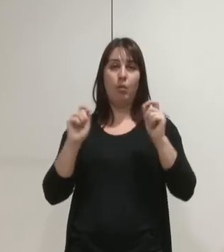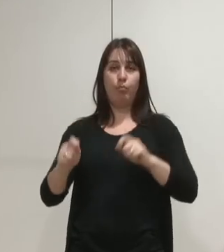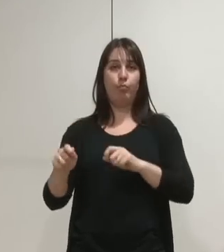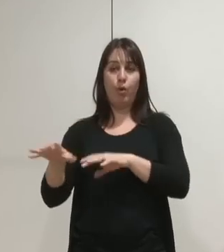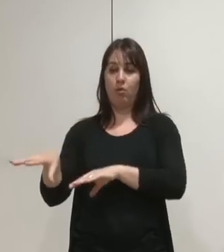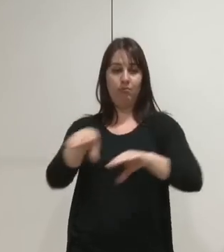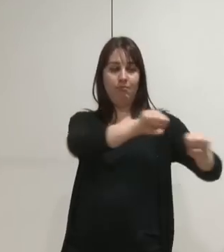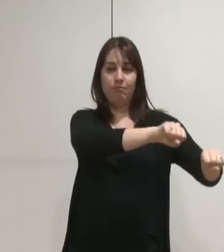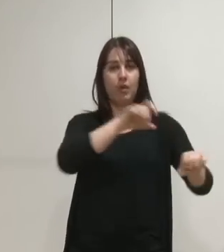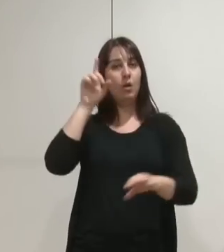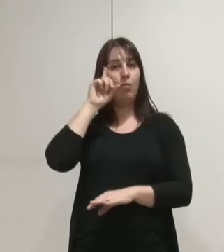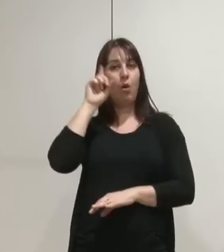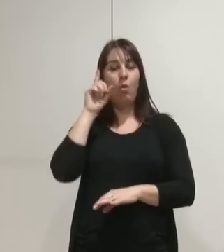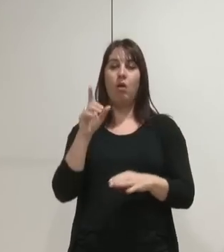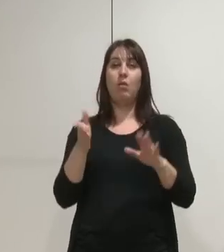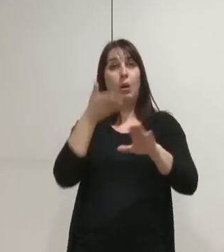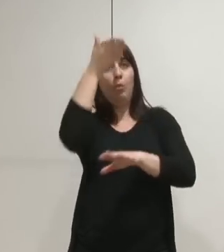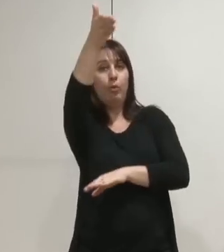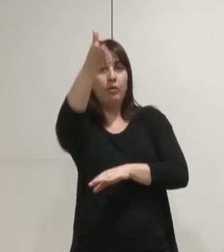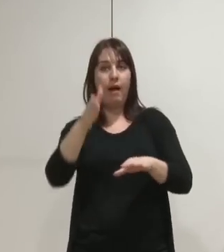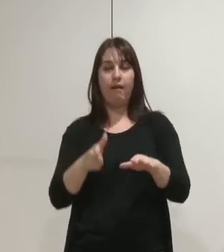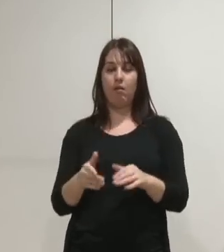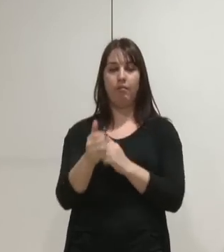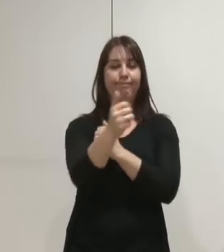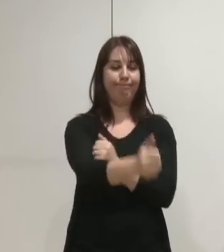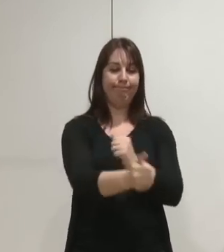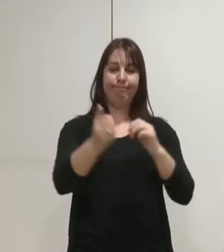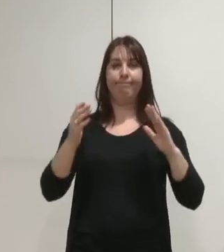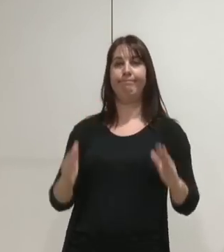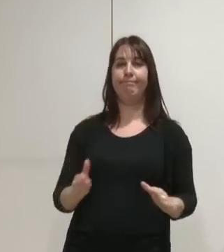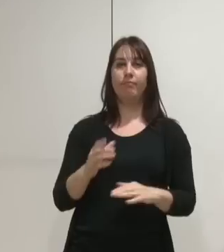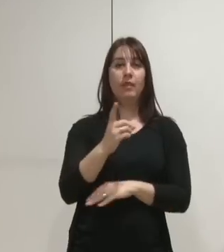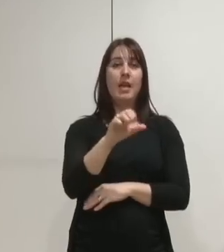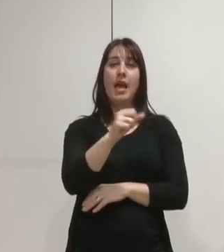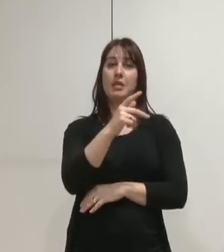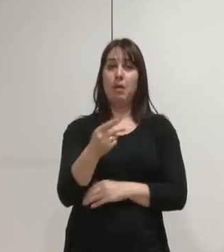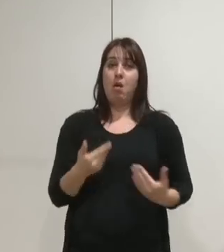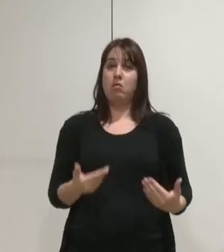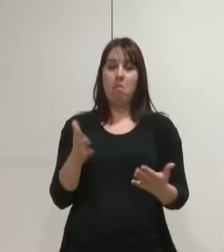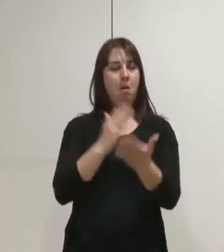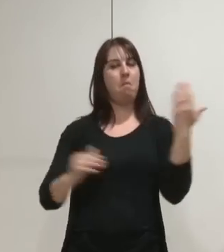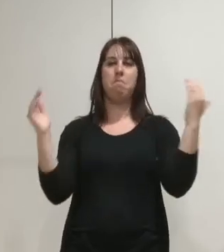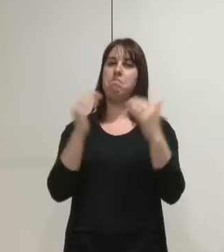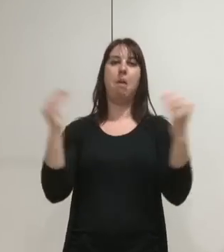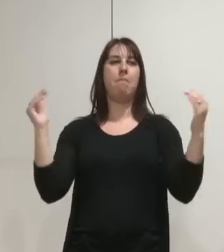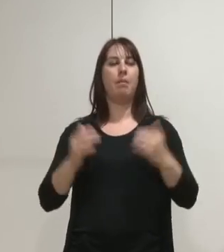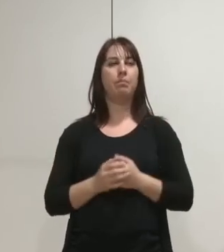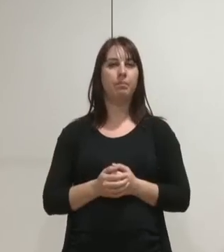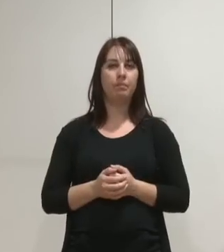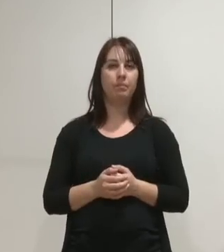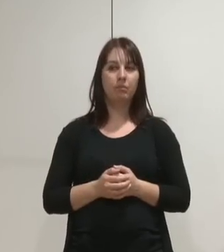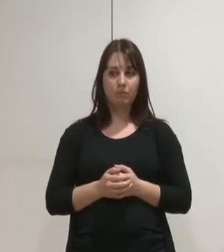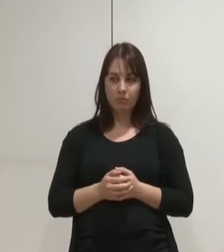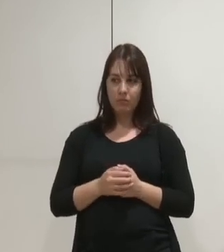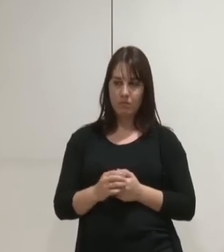puisque le périmètre de l'activité future sera identique à celui de la délégation de service public actuel cette procédure de nouvelle